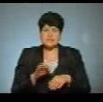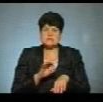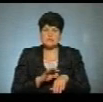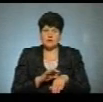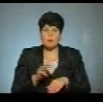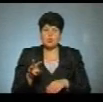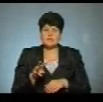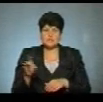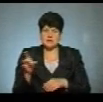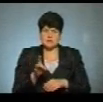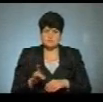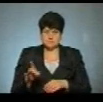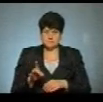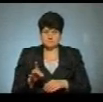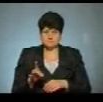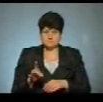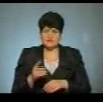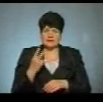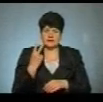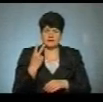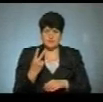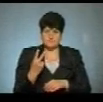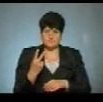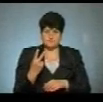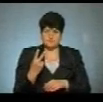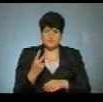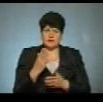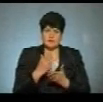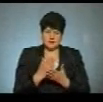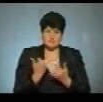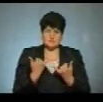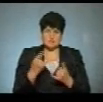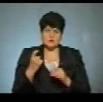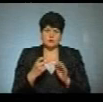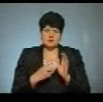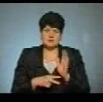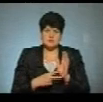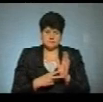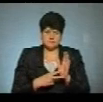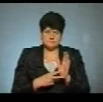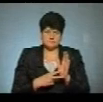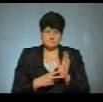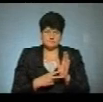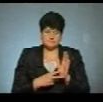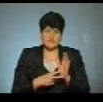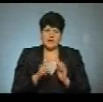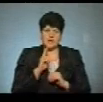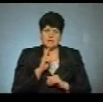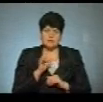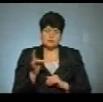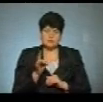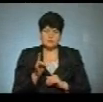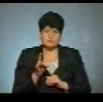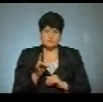в Монастирському районі на 2 і складає всього 177. В